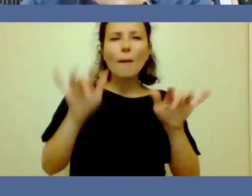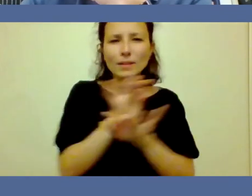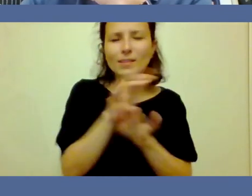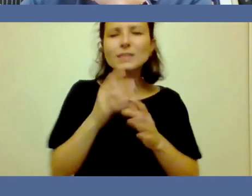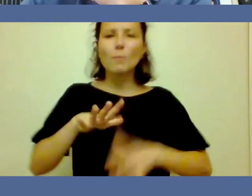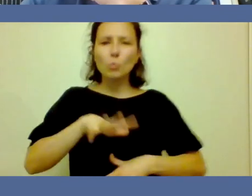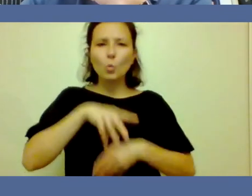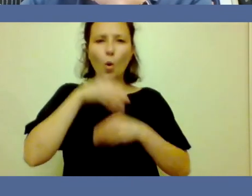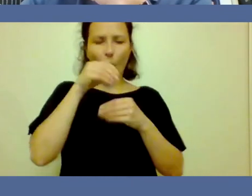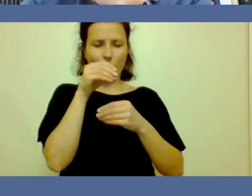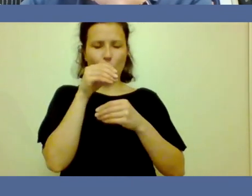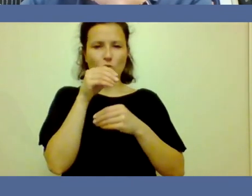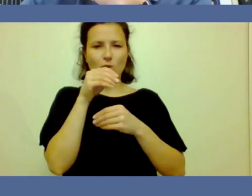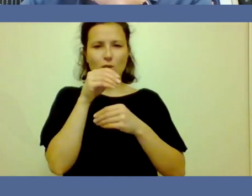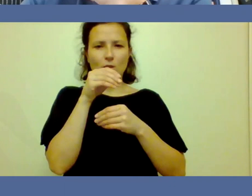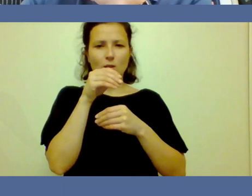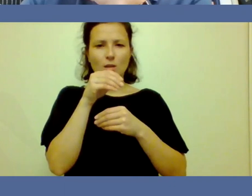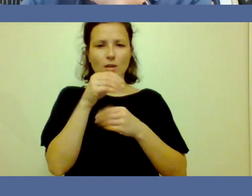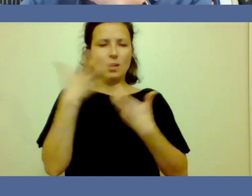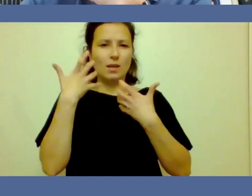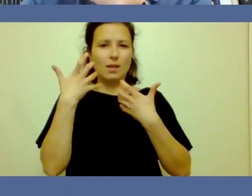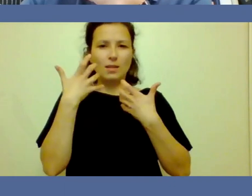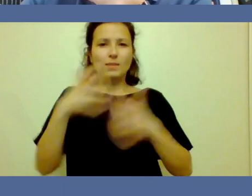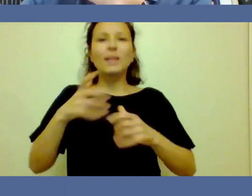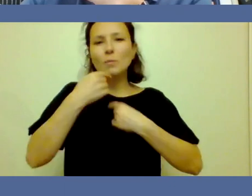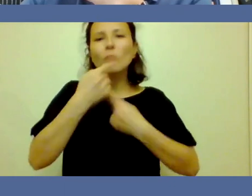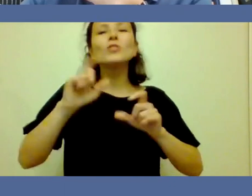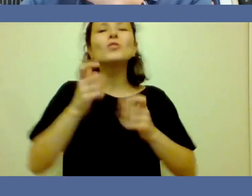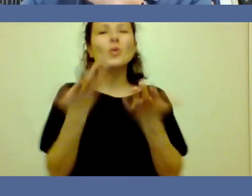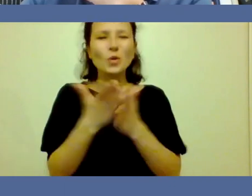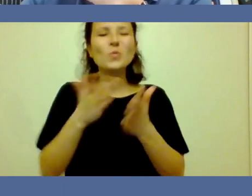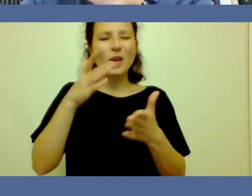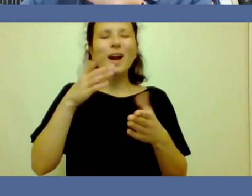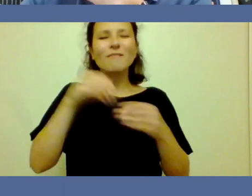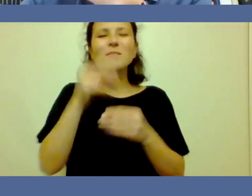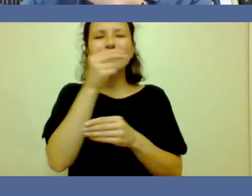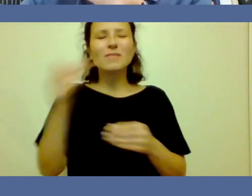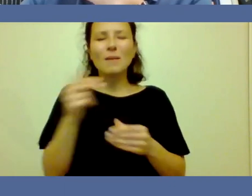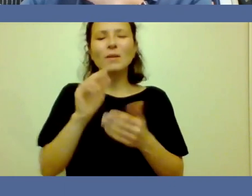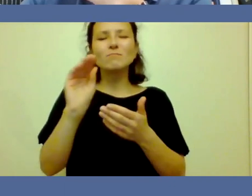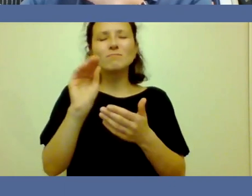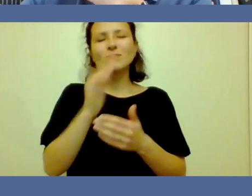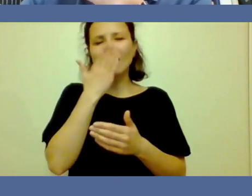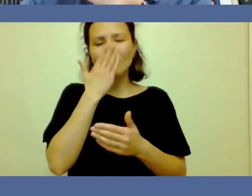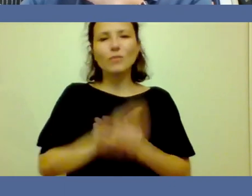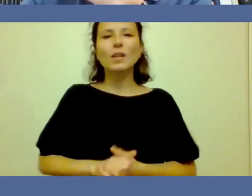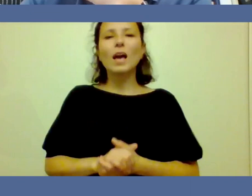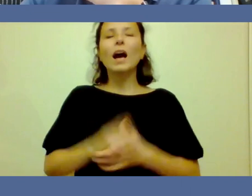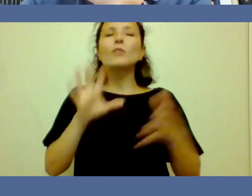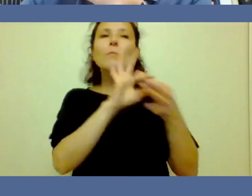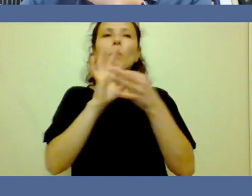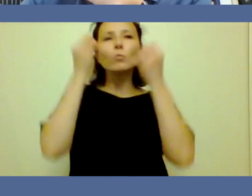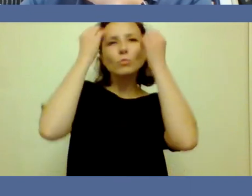które nie chcę spoilerować, ale są połączone kulturowo. Wiedziałam, że mogę sobie pozwolić na